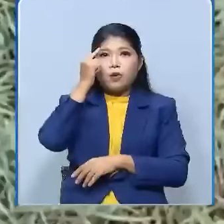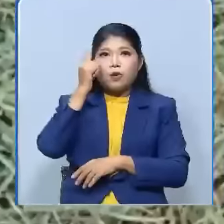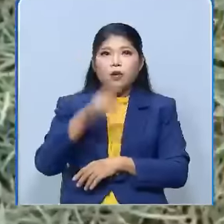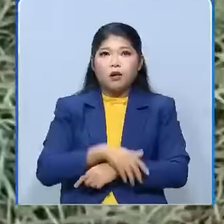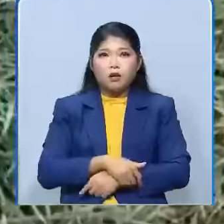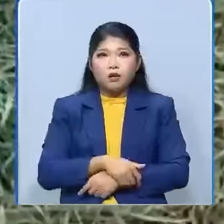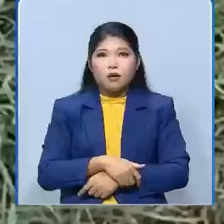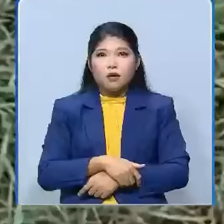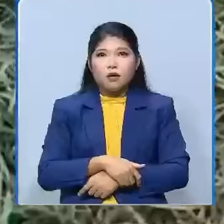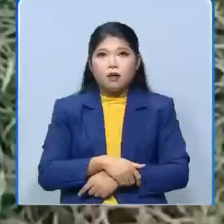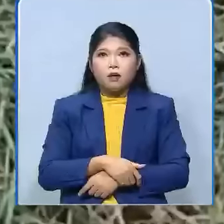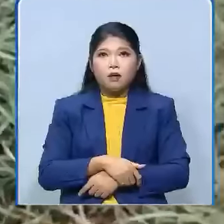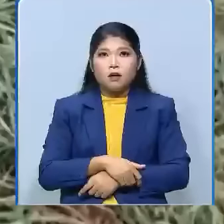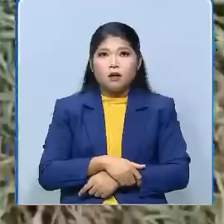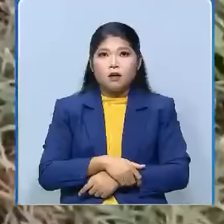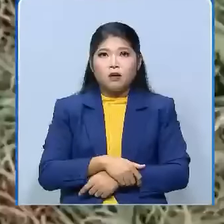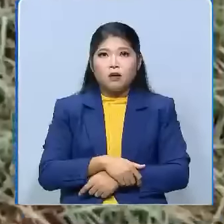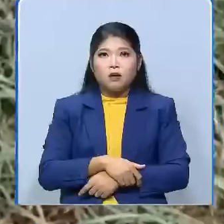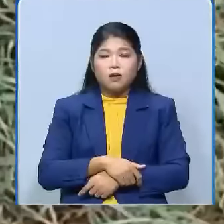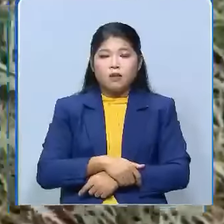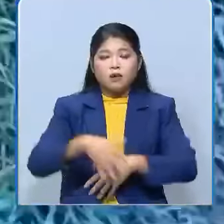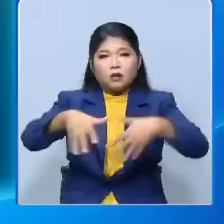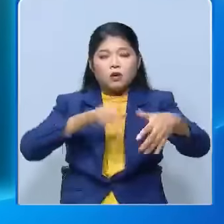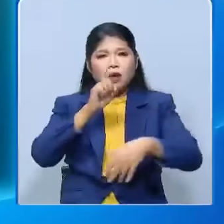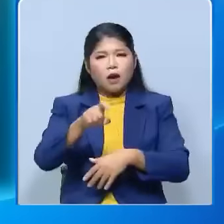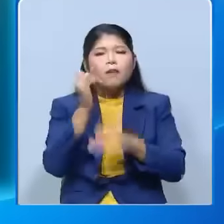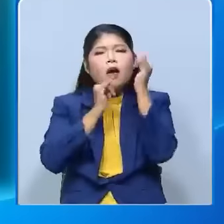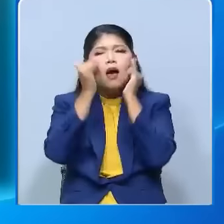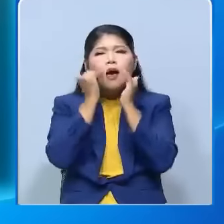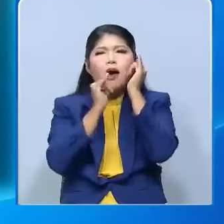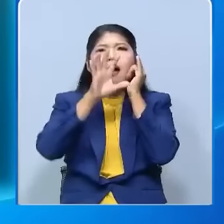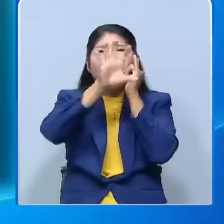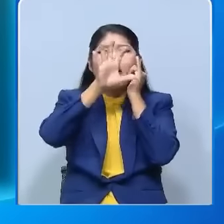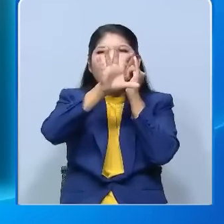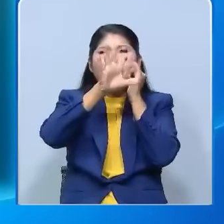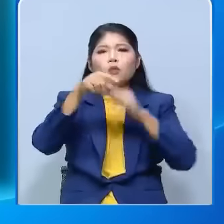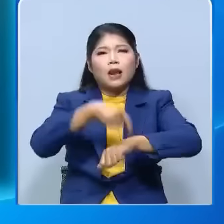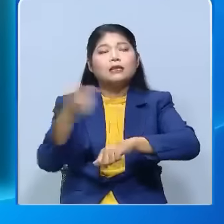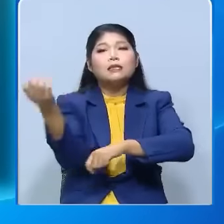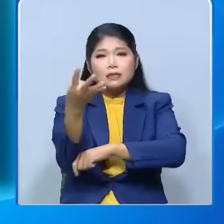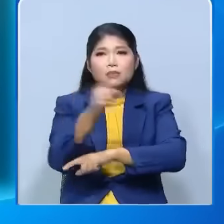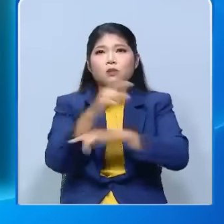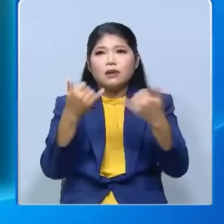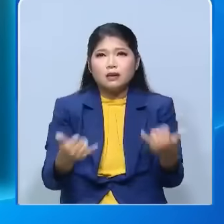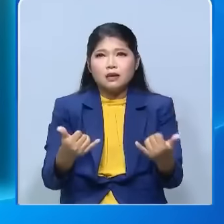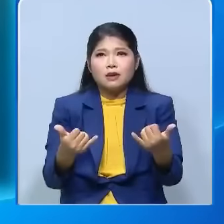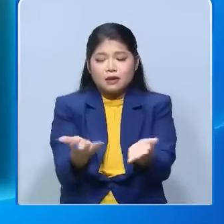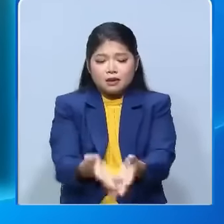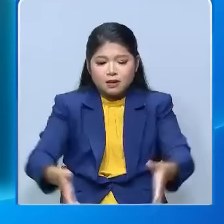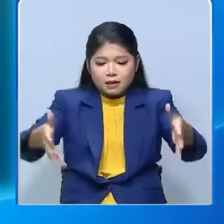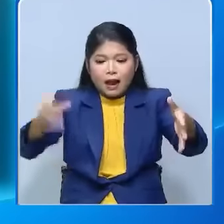แล้วคนที่มาเจอใช่ไหมฮะสอบถามชาวบ้านเนี่ยบอกว่าเริ่มได้ยินเสียงทารกร้องไห้ตั้งแต่ช่วงประมาณตีสี่วันนี้ครับส่วนภายในถังขย